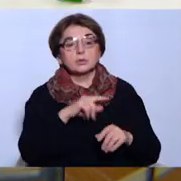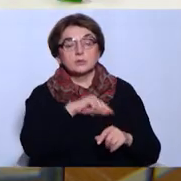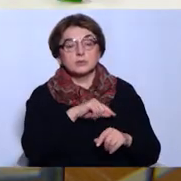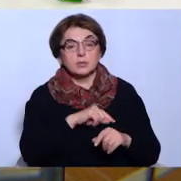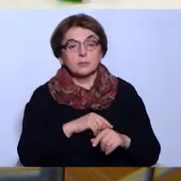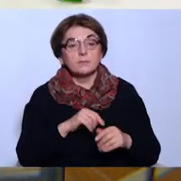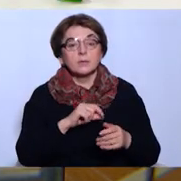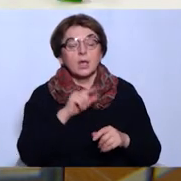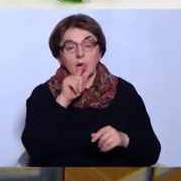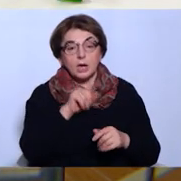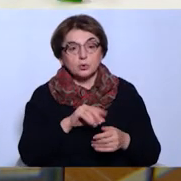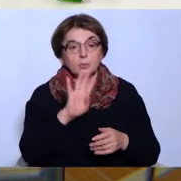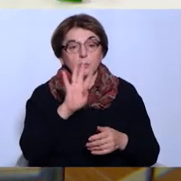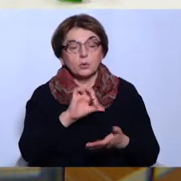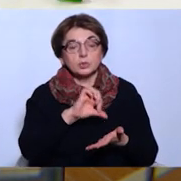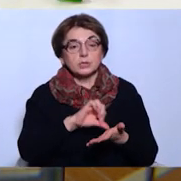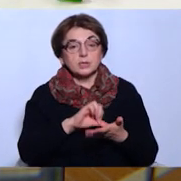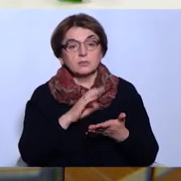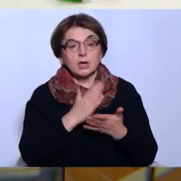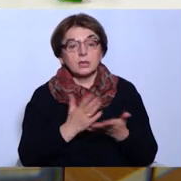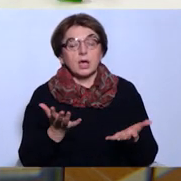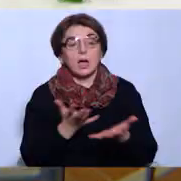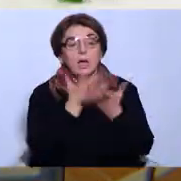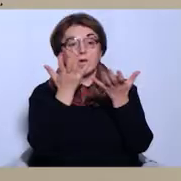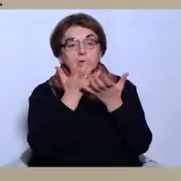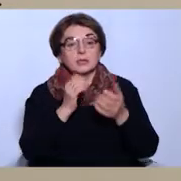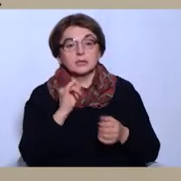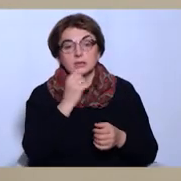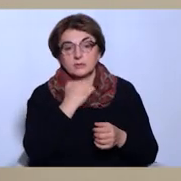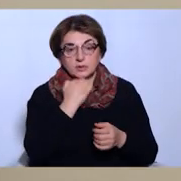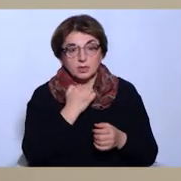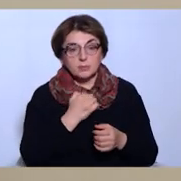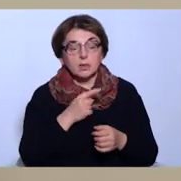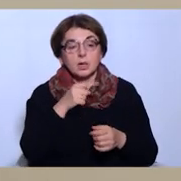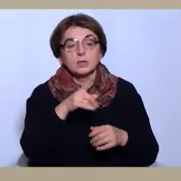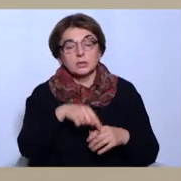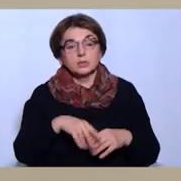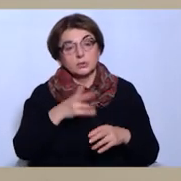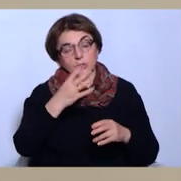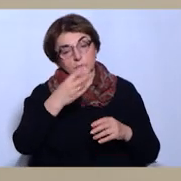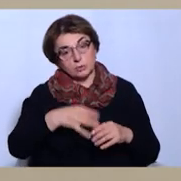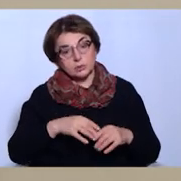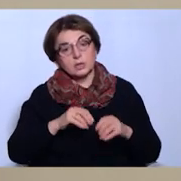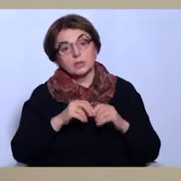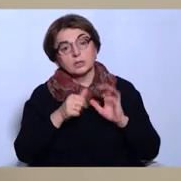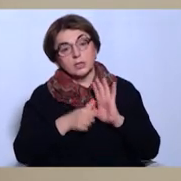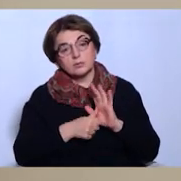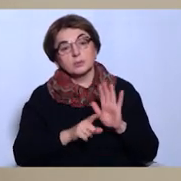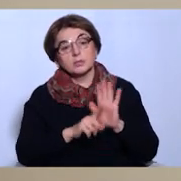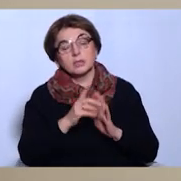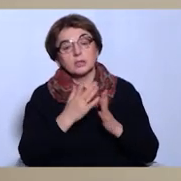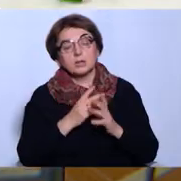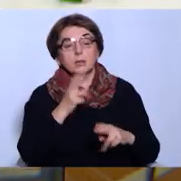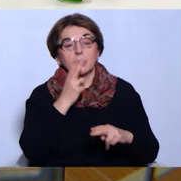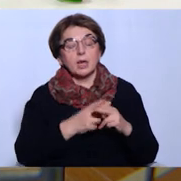პირველი 4 წევრი, ეს არის აირადი ნივთიერებები, ხოლო შემდეგ 5-დან 15-ის ჩათვლით ისინი თხევადები არიან, ხოლო 16-დან დაწყებული კი